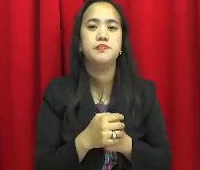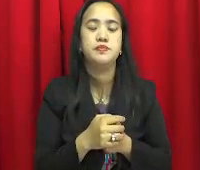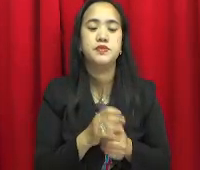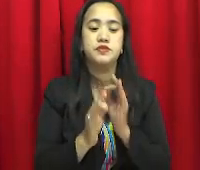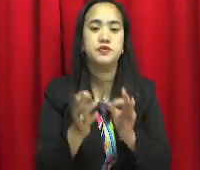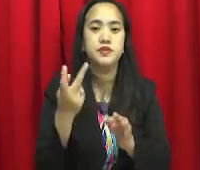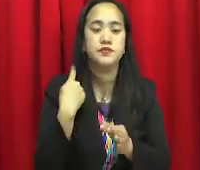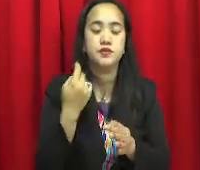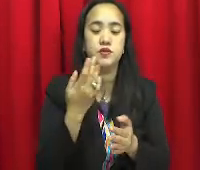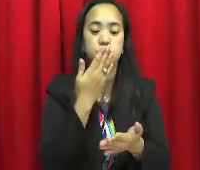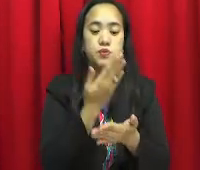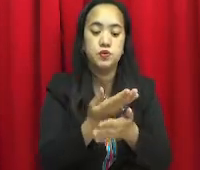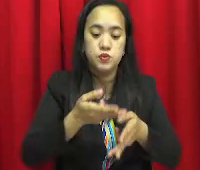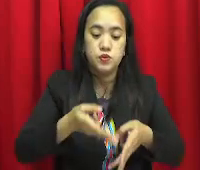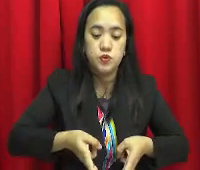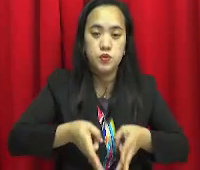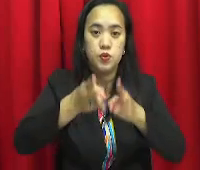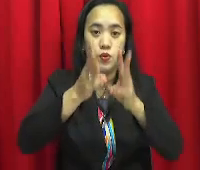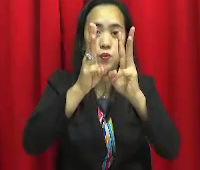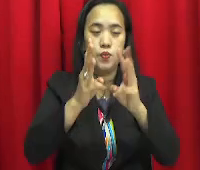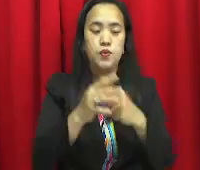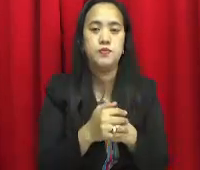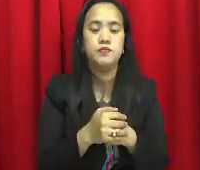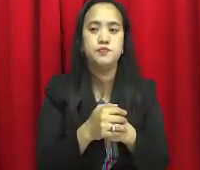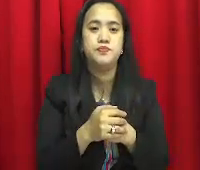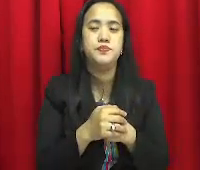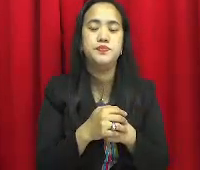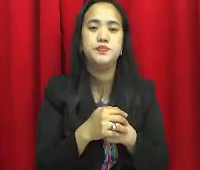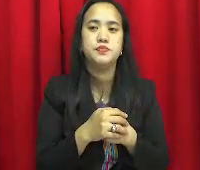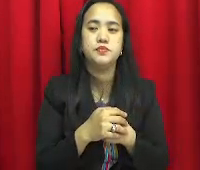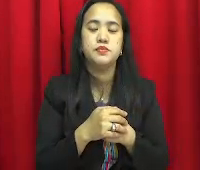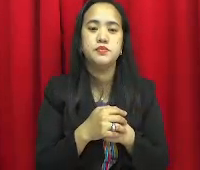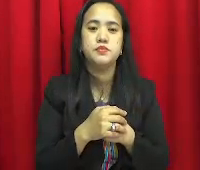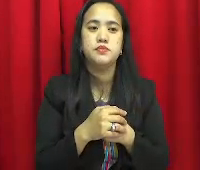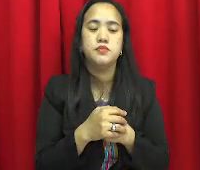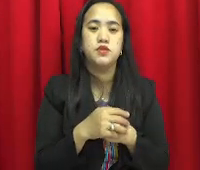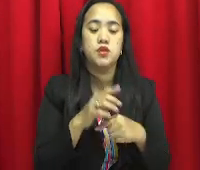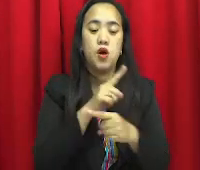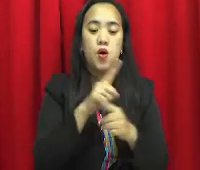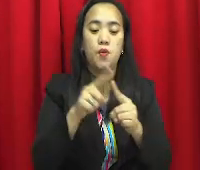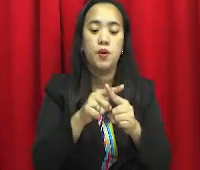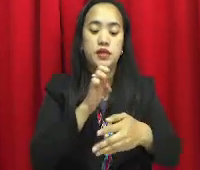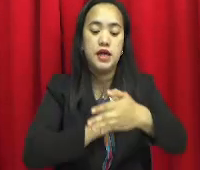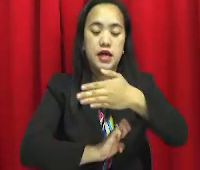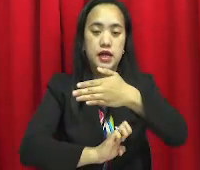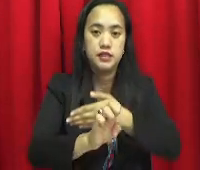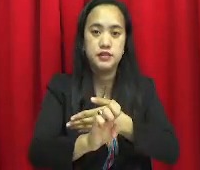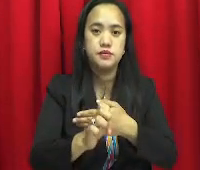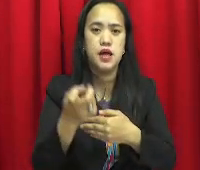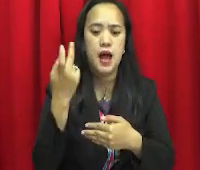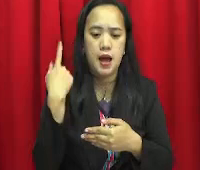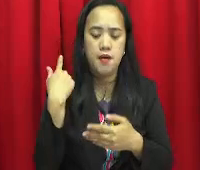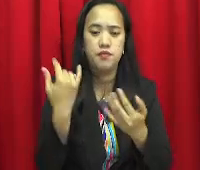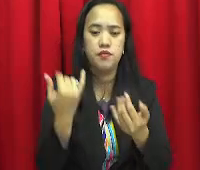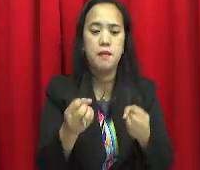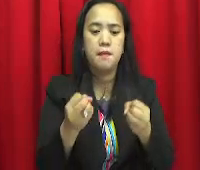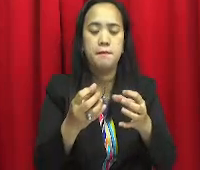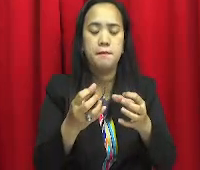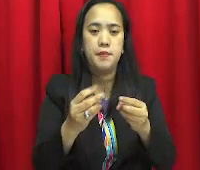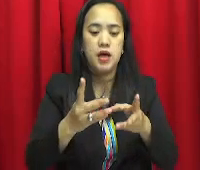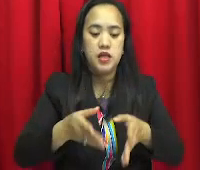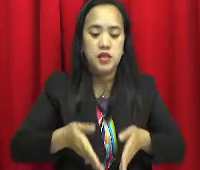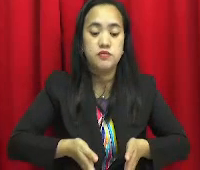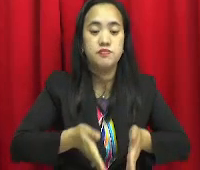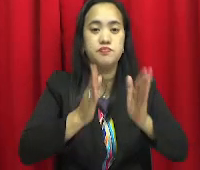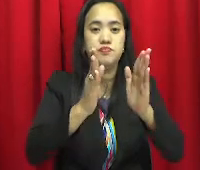na niyan. Pero ang grabe po dyan sa T-Plex. Alright? Pag pumasok ako sa T-Plex, marami ng diretso dyan at kunti na